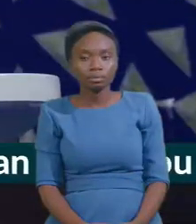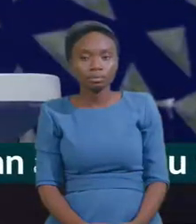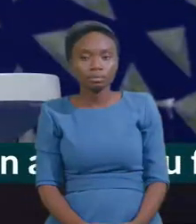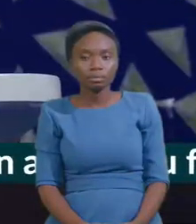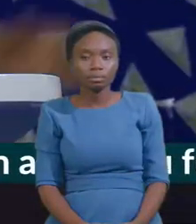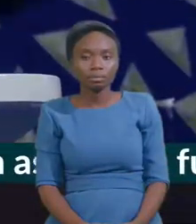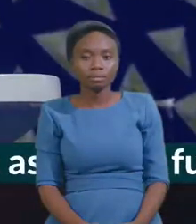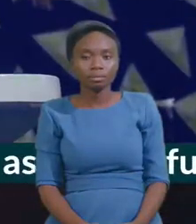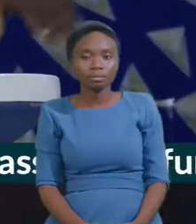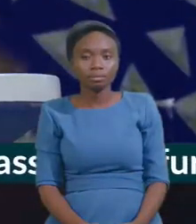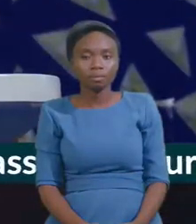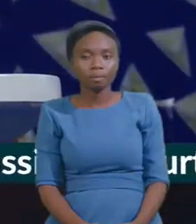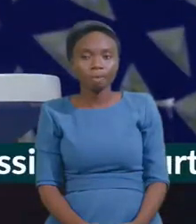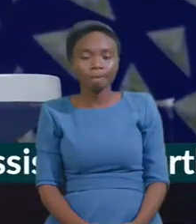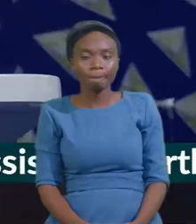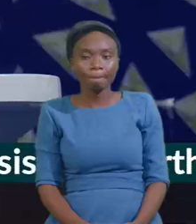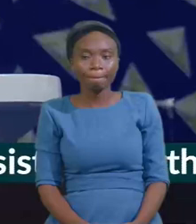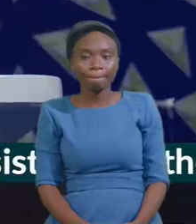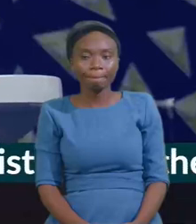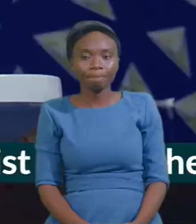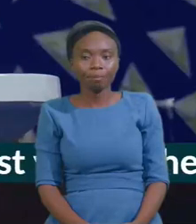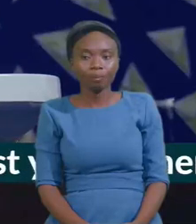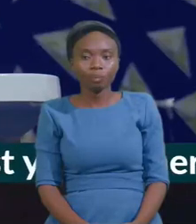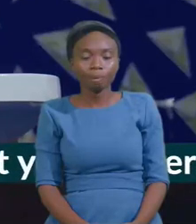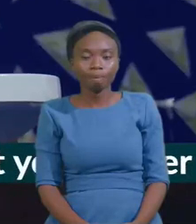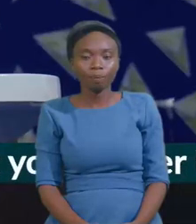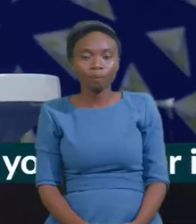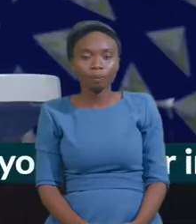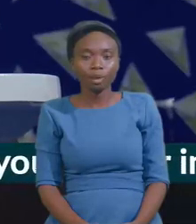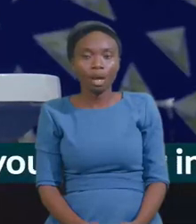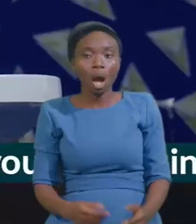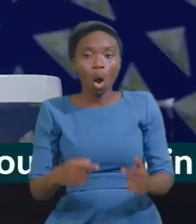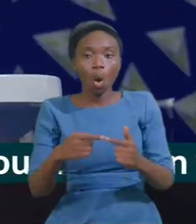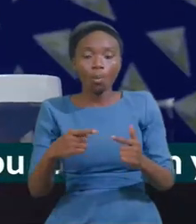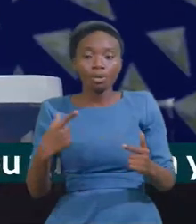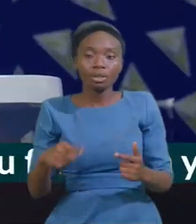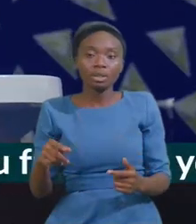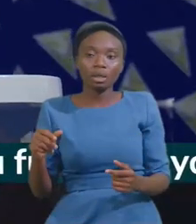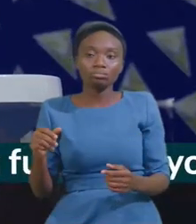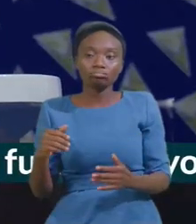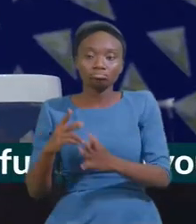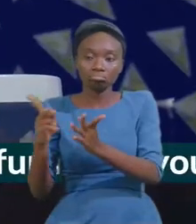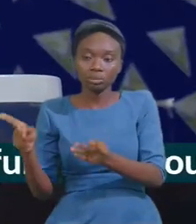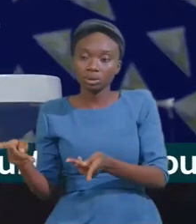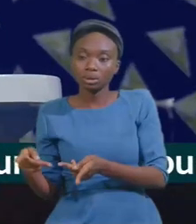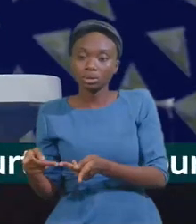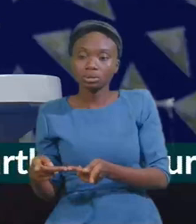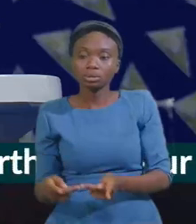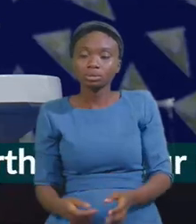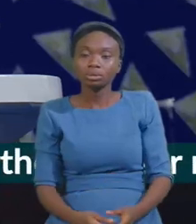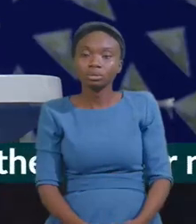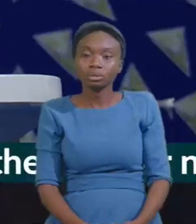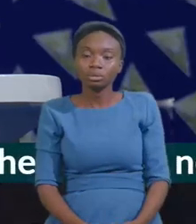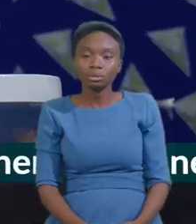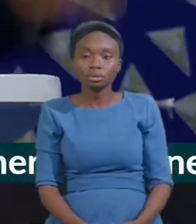Bonaberry. En face la station Afrigas. En face First Station